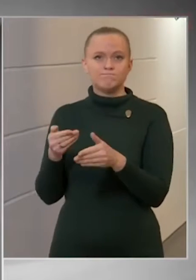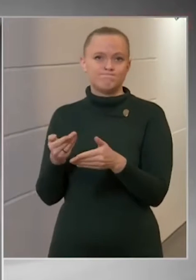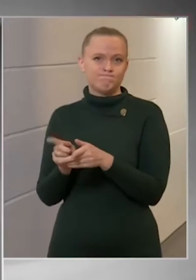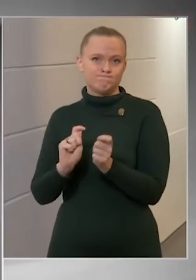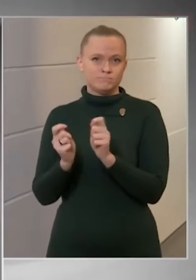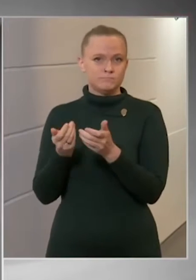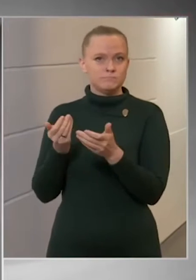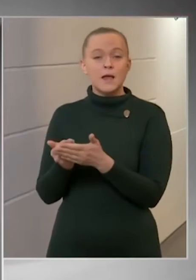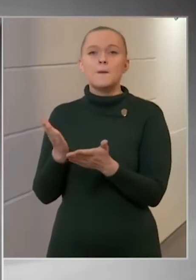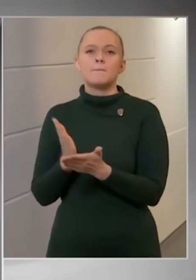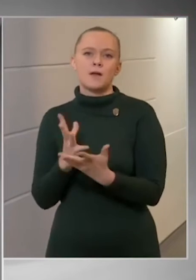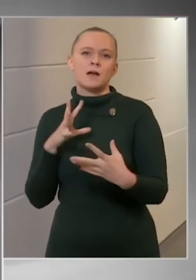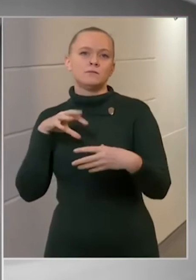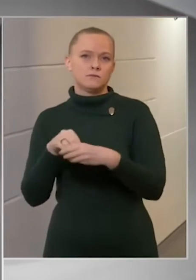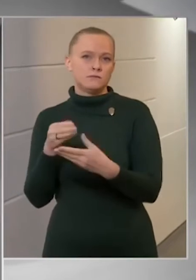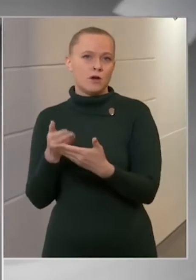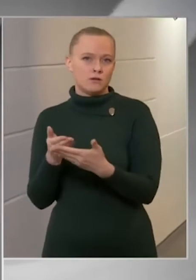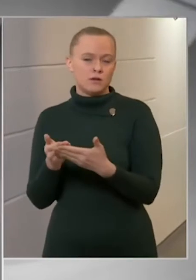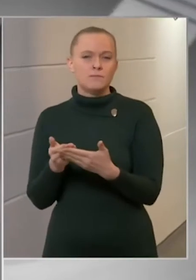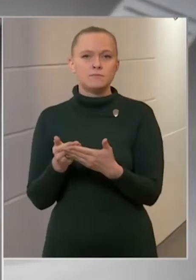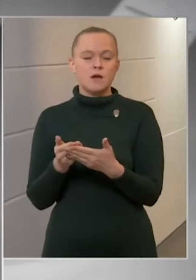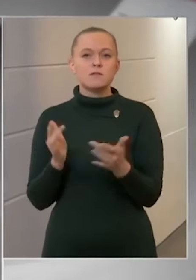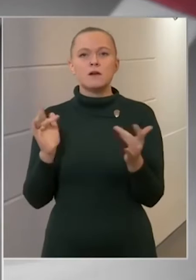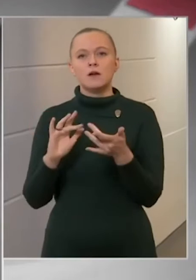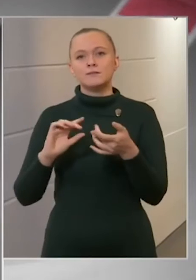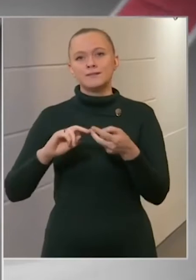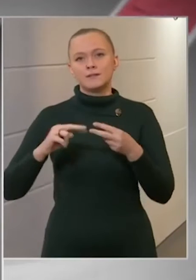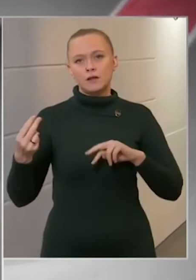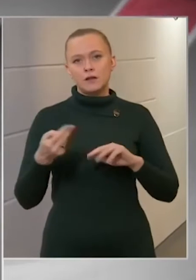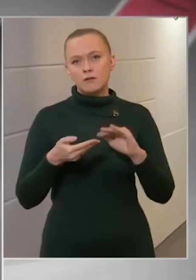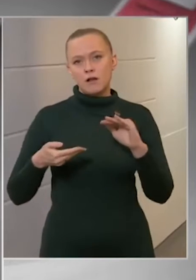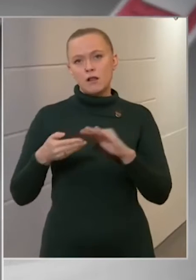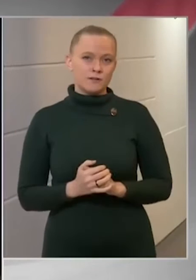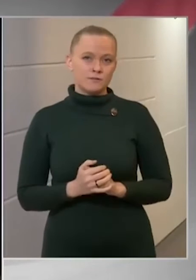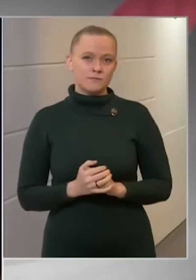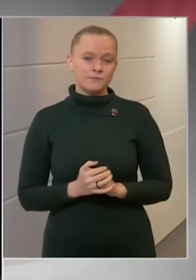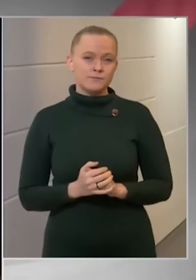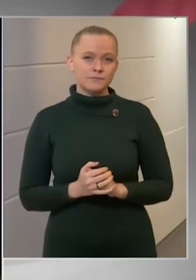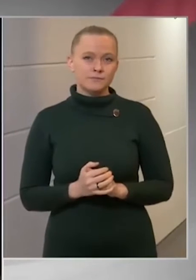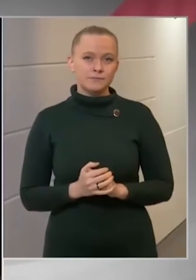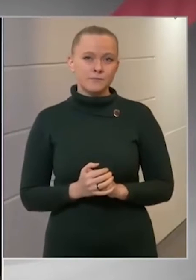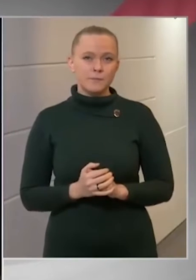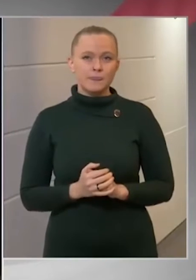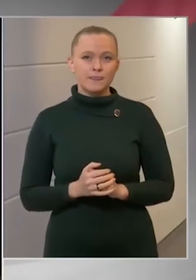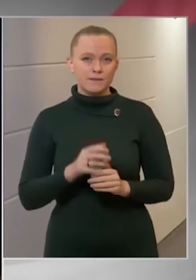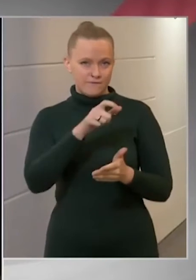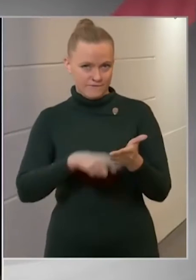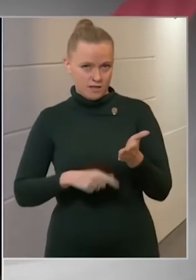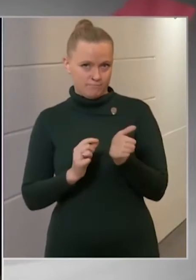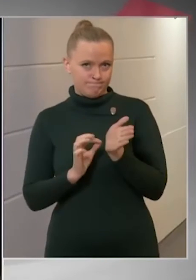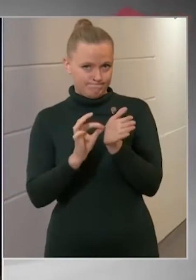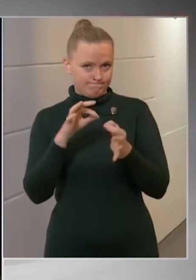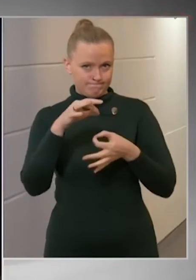aki csak koronavírusban halt volna meg, számos alapbetegséggel rendelkeztek az elhunytak. A legmagasabb kockázat a betegségre,